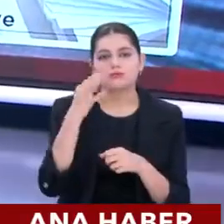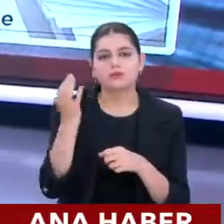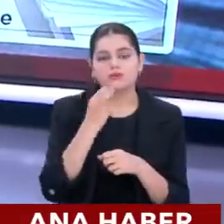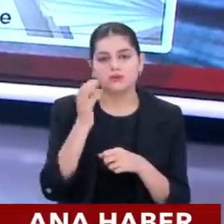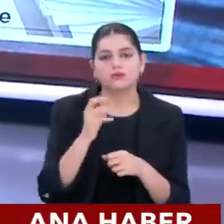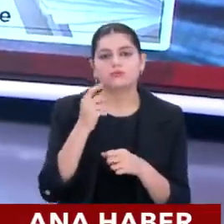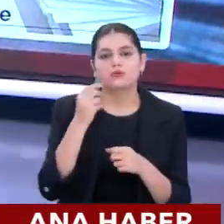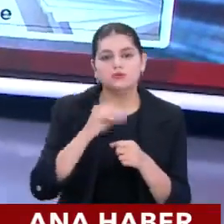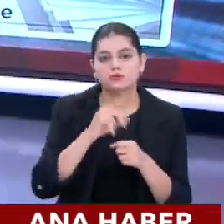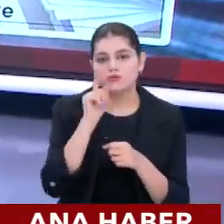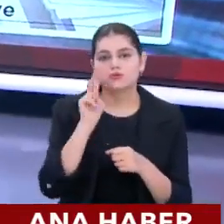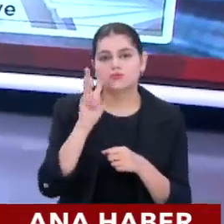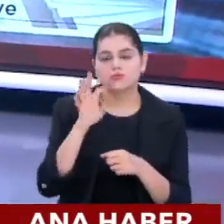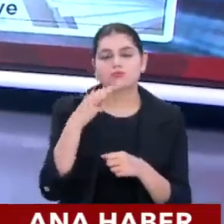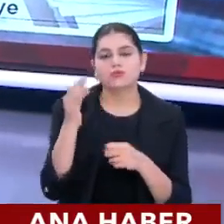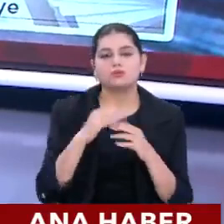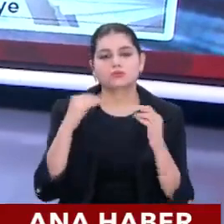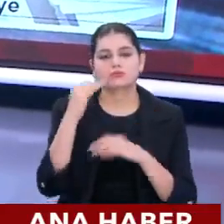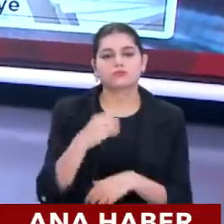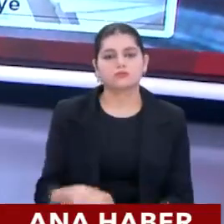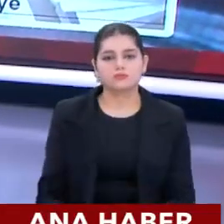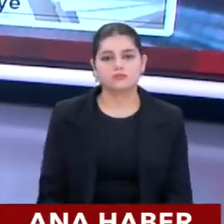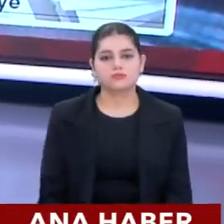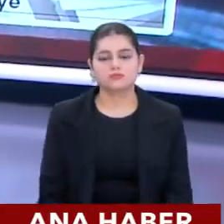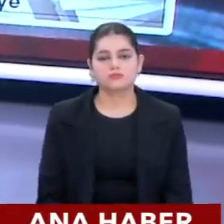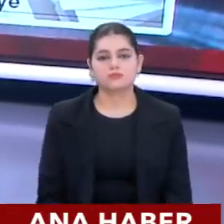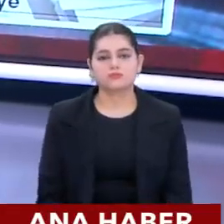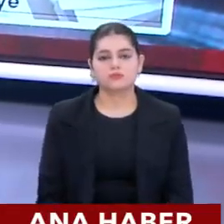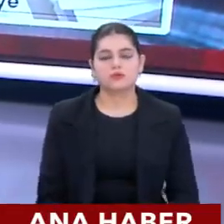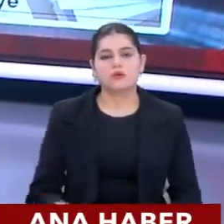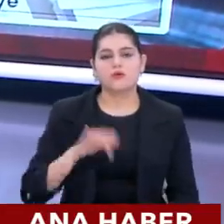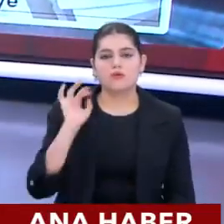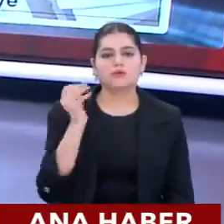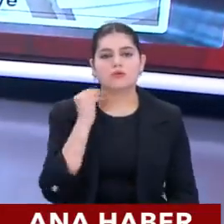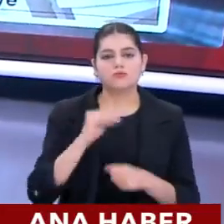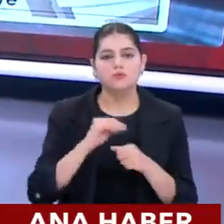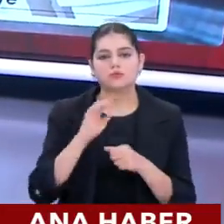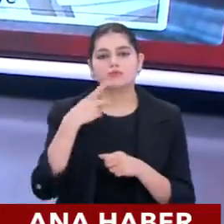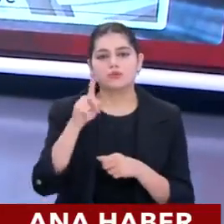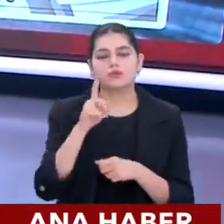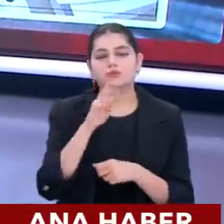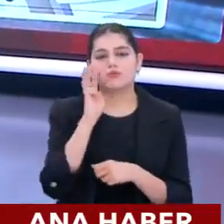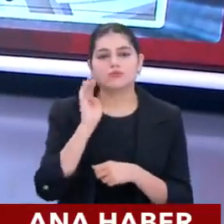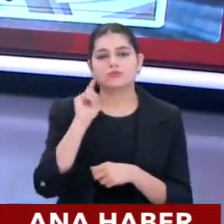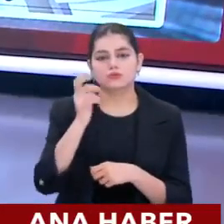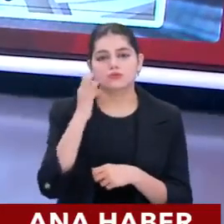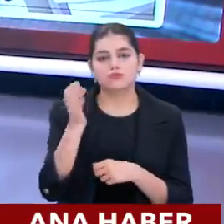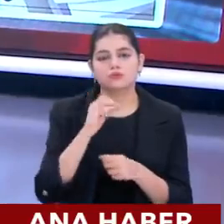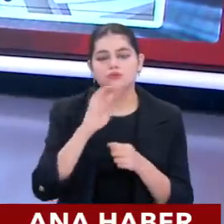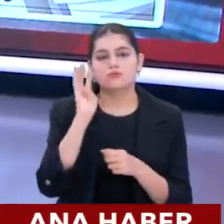TL'den 124 milyar TL'ye yükselmiş durumda ortalama borç 1900 TL'den